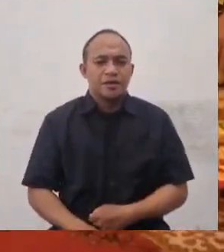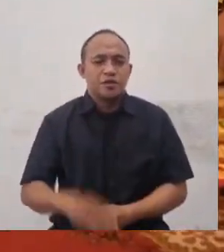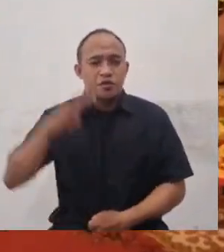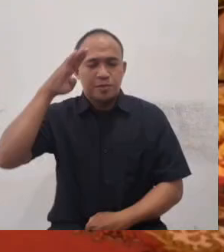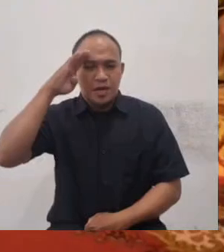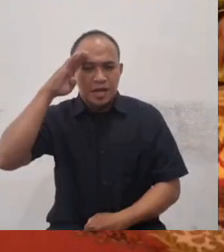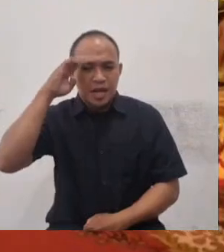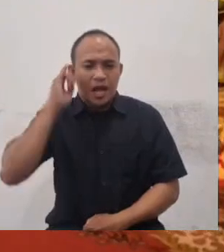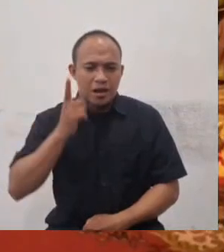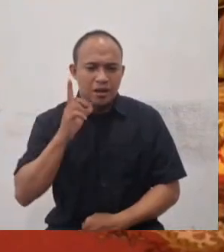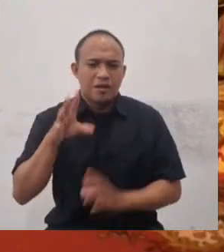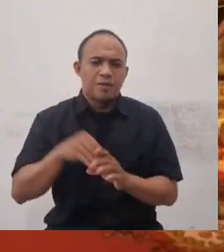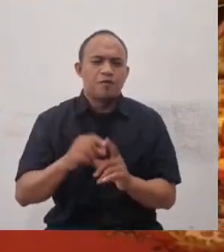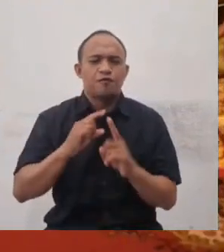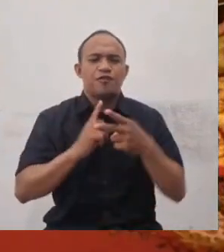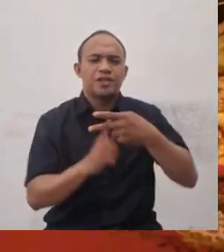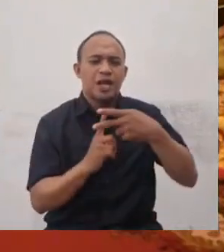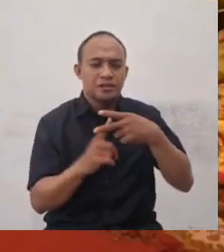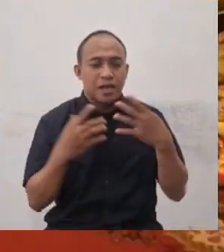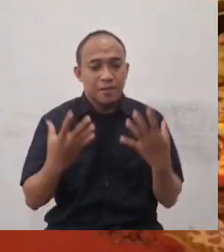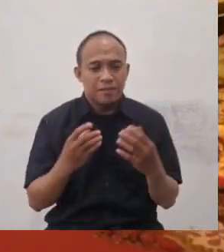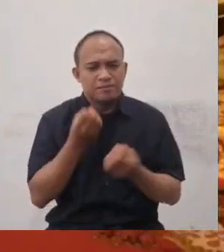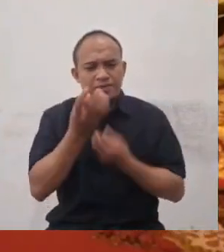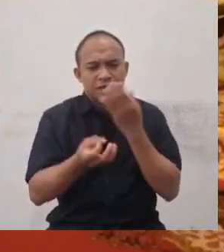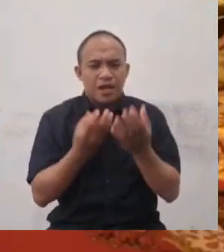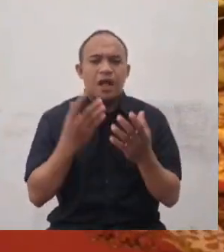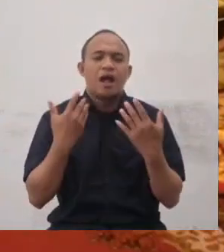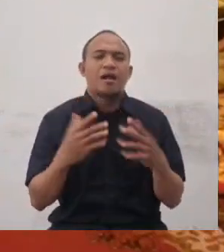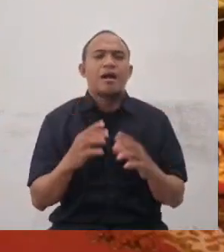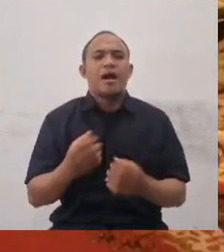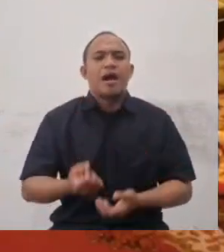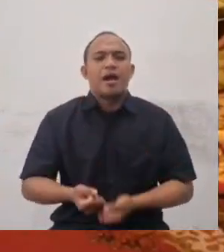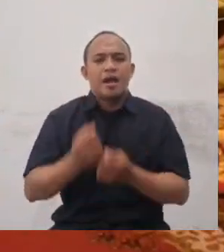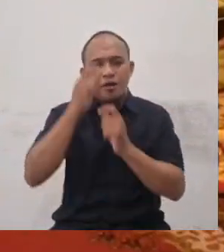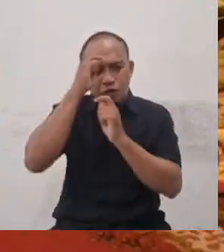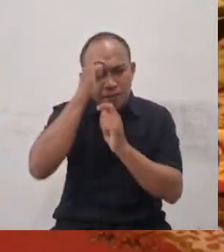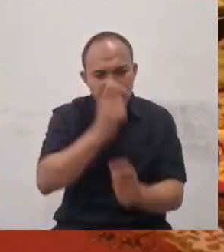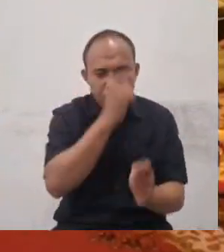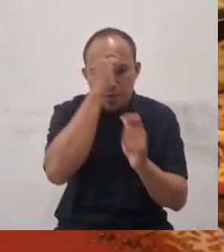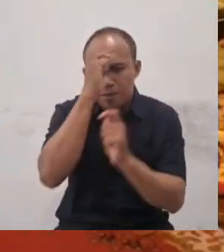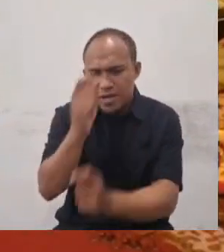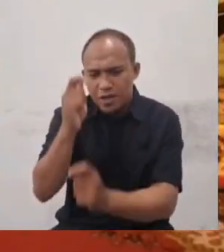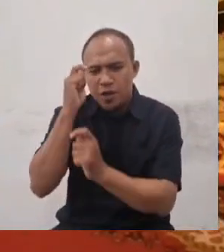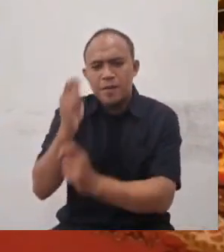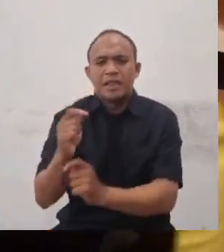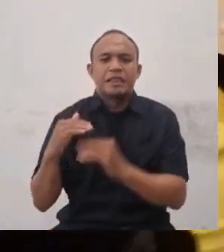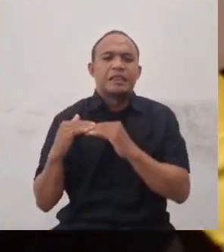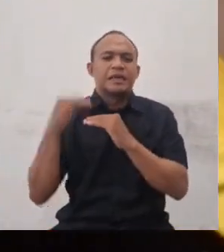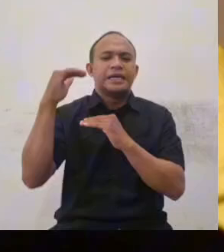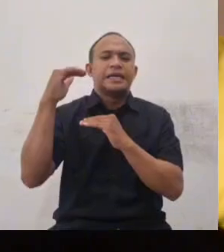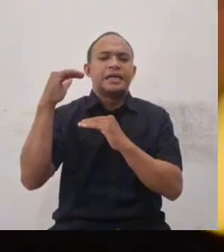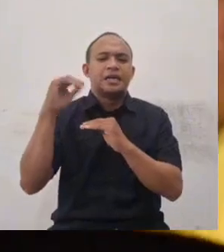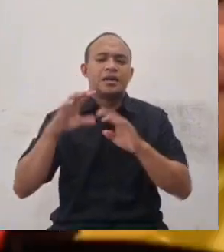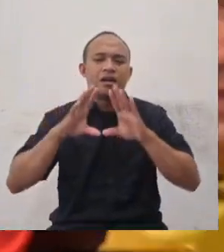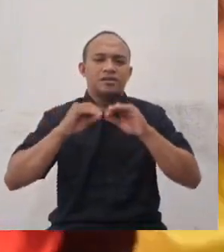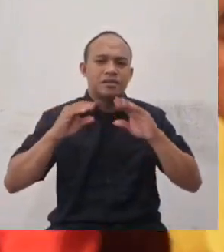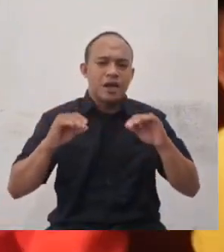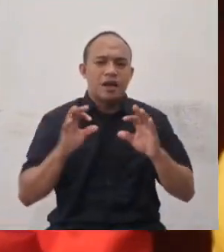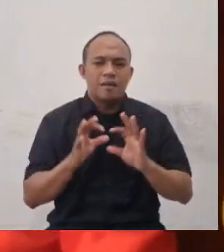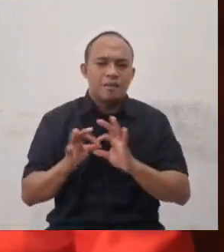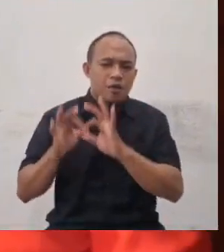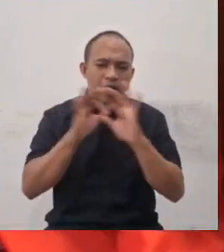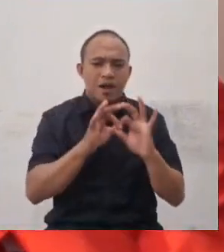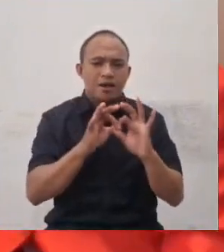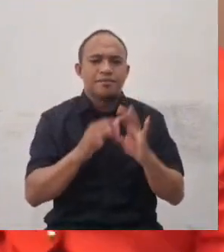Pasukan upacara membentuk formasi bintang Astabrata yang merupakan simbol penghargaan tertinggi di bidang kepamong